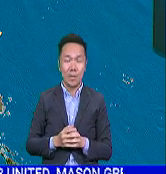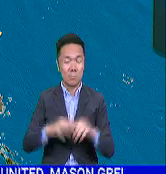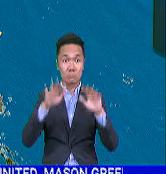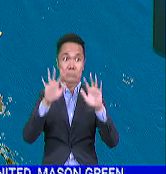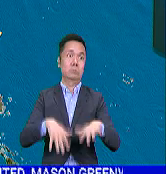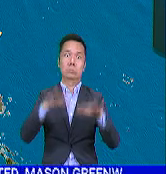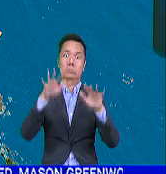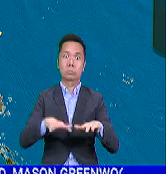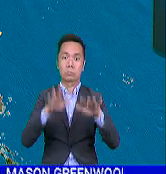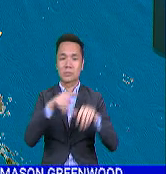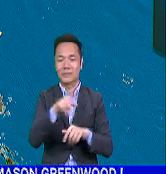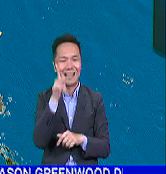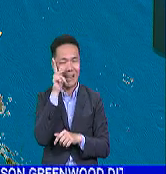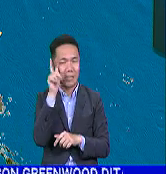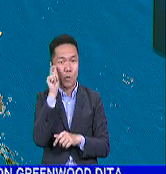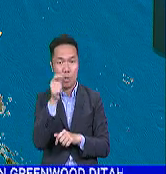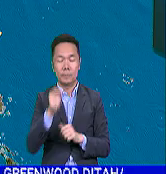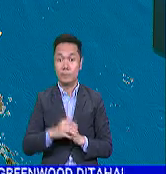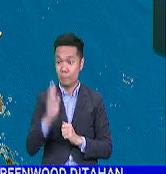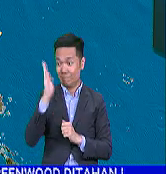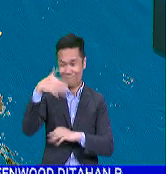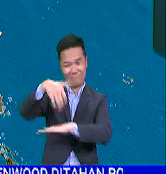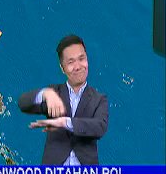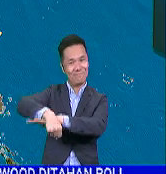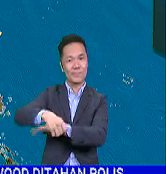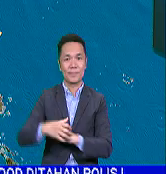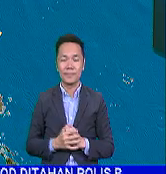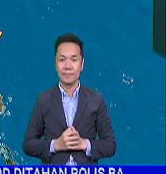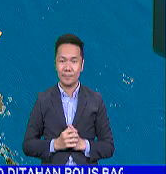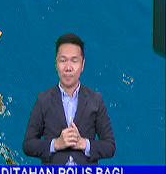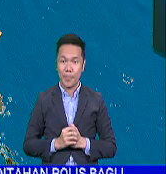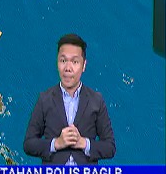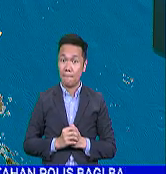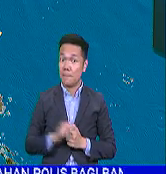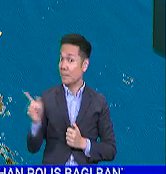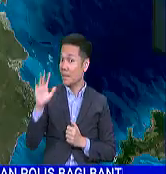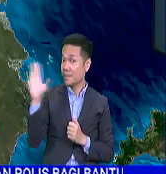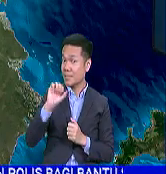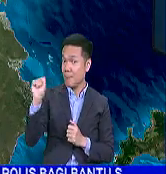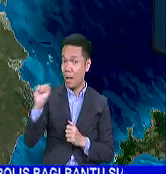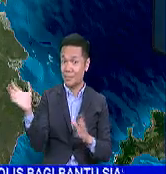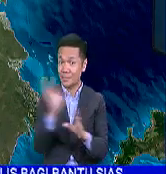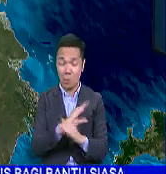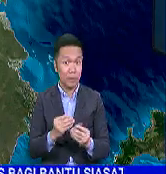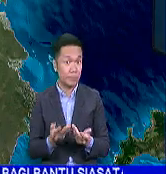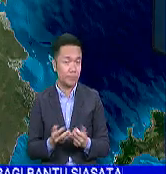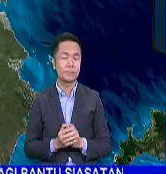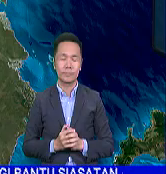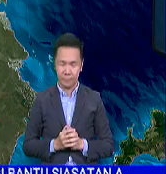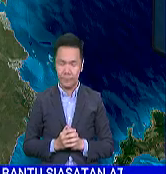cuaca lembap di kawasan yang tersebut menjelang lewat petang nanti. Bagi negeri Sabah dan juga Sarawak